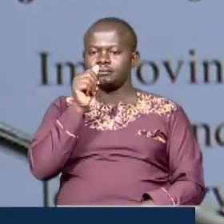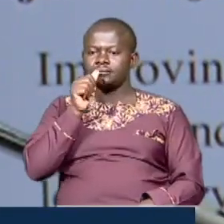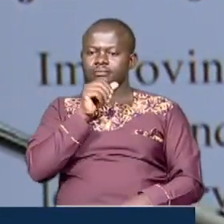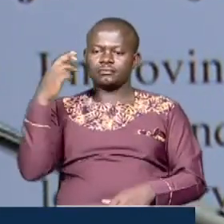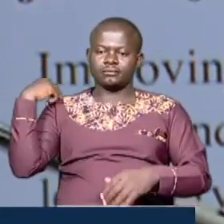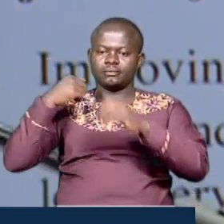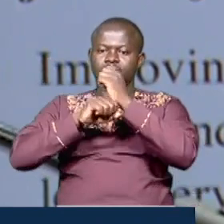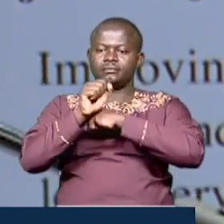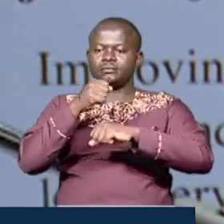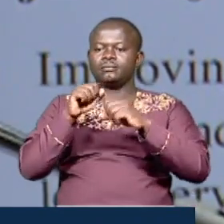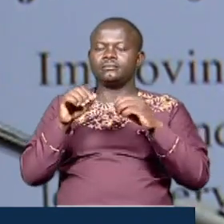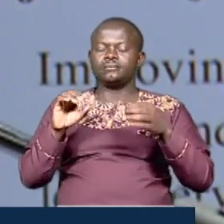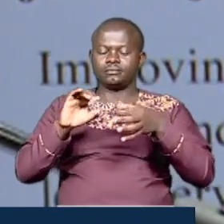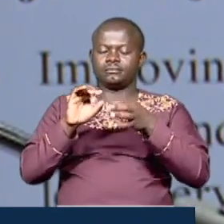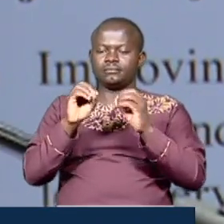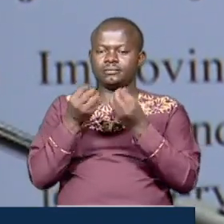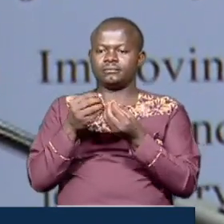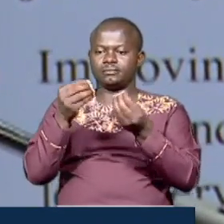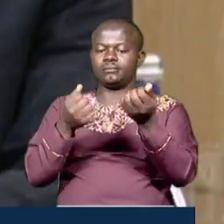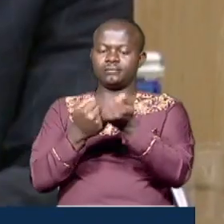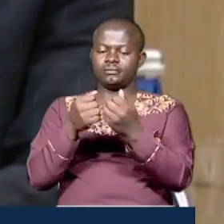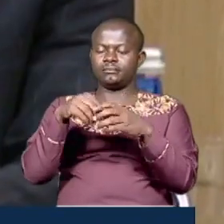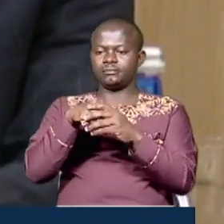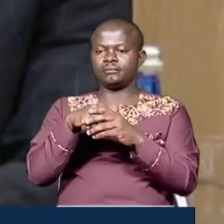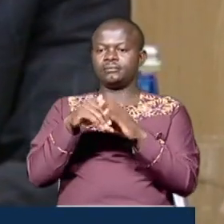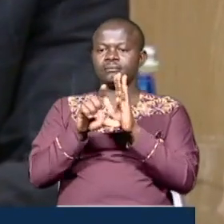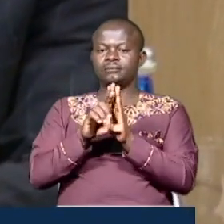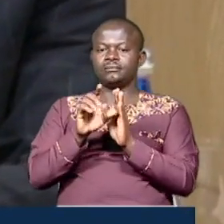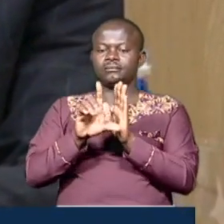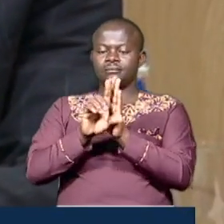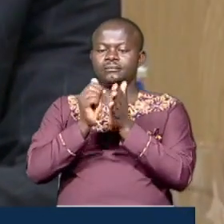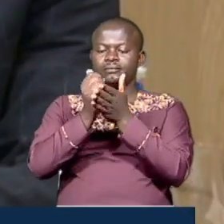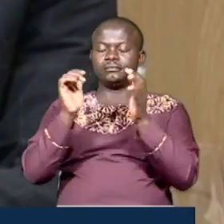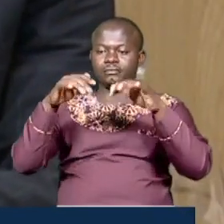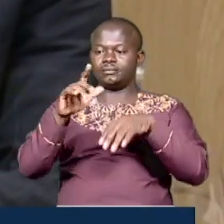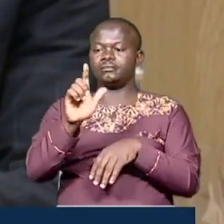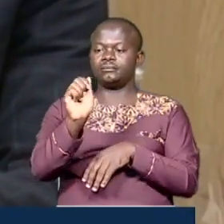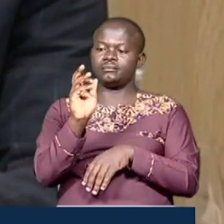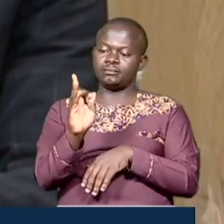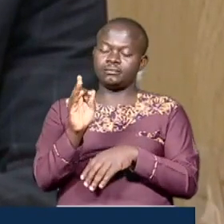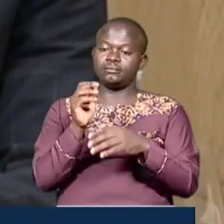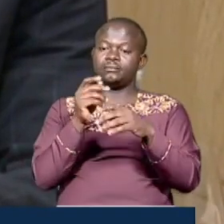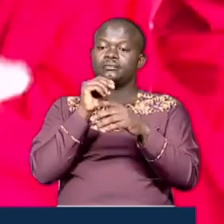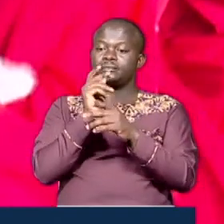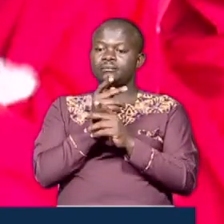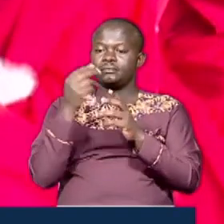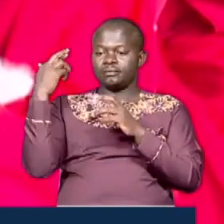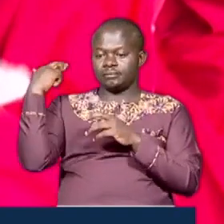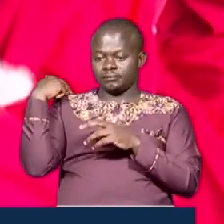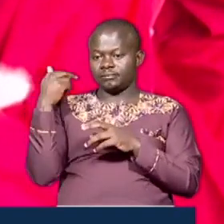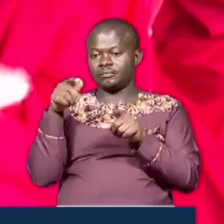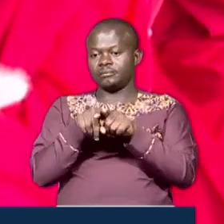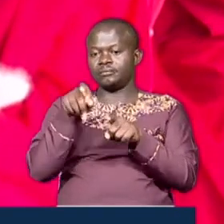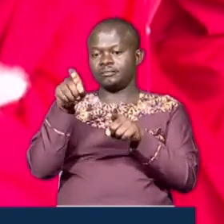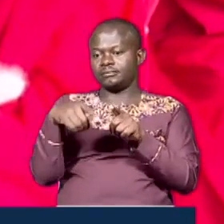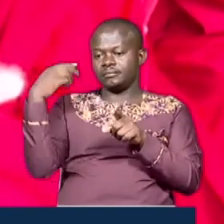nshingwabikorwa w'ihuriro ry'imiryango itanga ubufasha mu by'amategeko Legal Aid Forum ibi ngo biterwa n'uburangare no kutita ku nshingano uko bikwiye